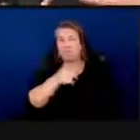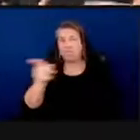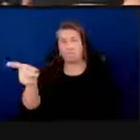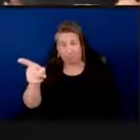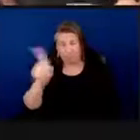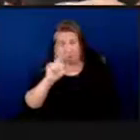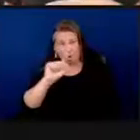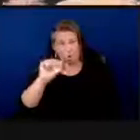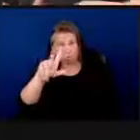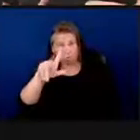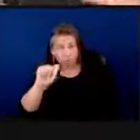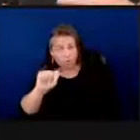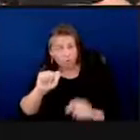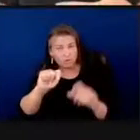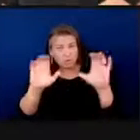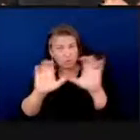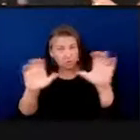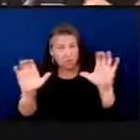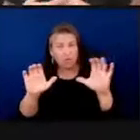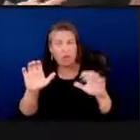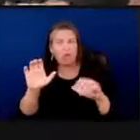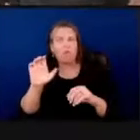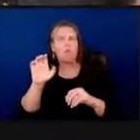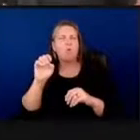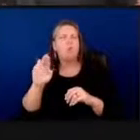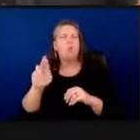عدد كبير من الأساتذة، هل هم